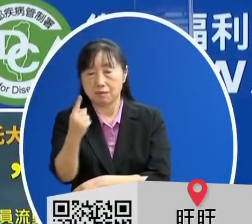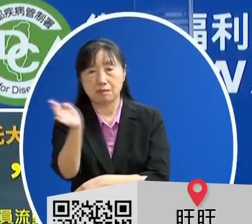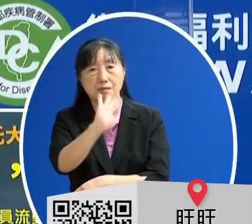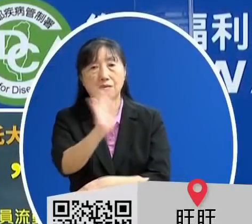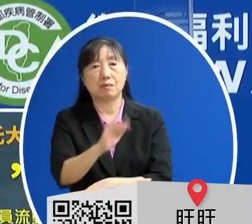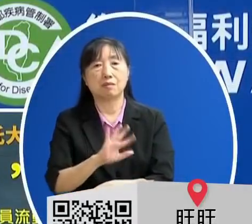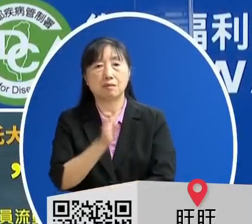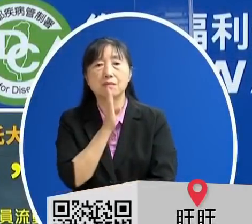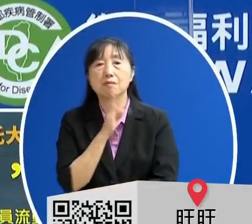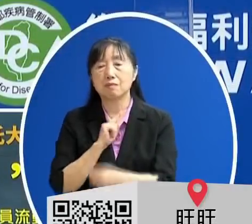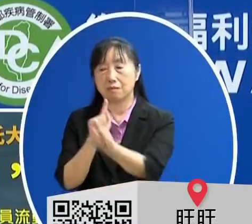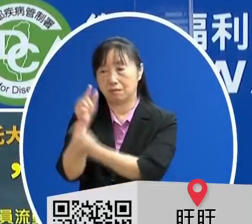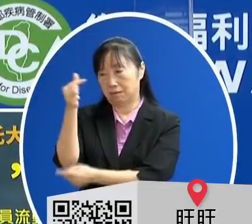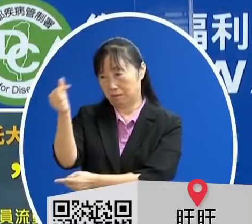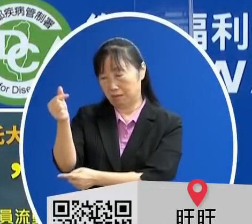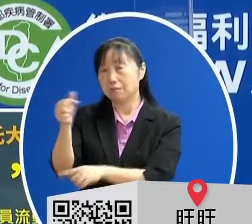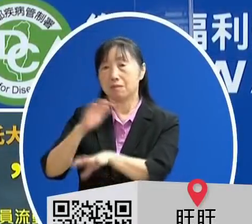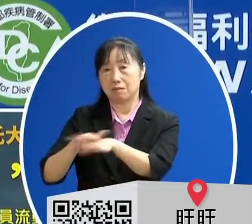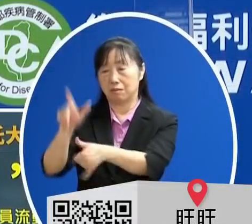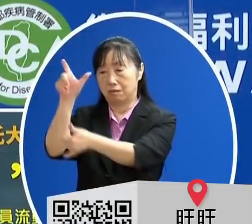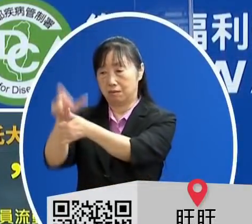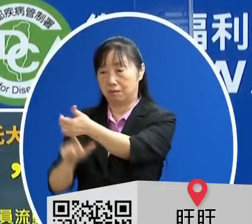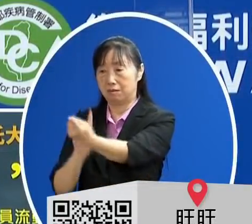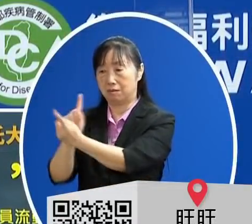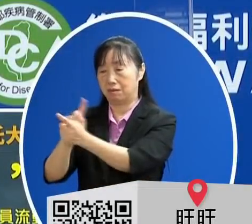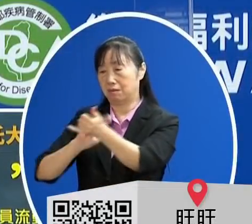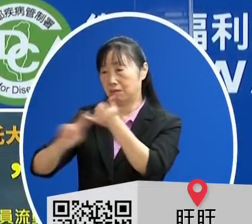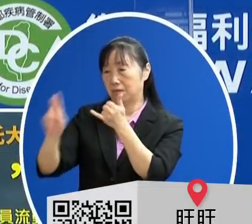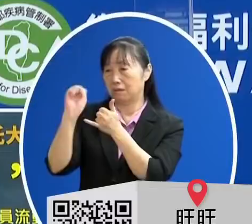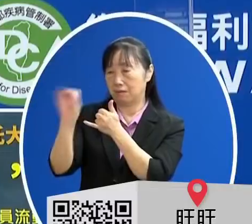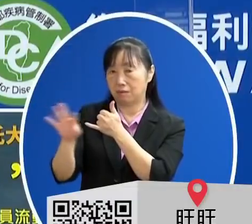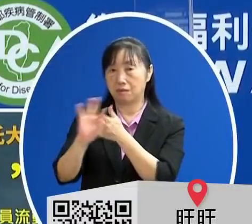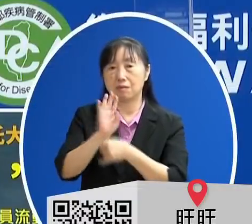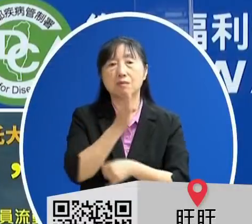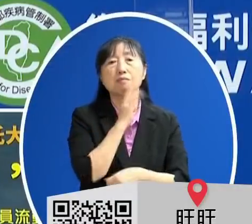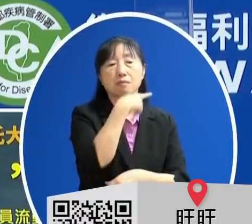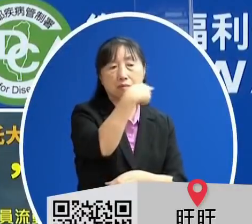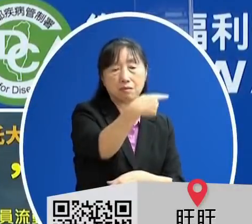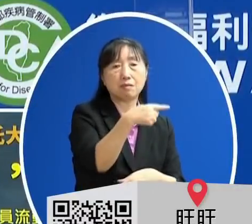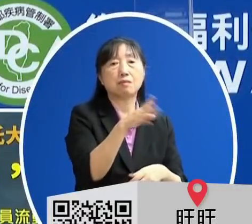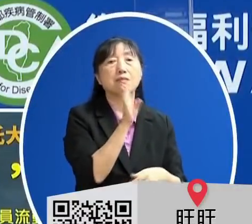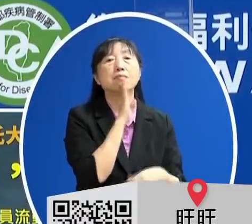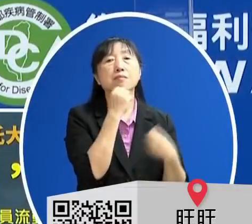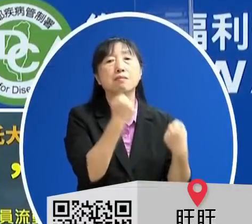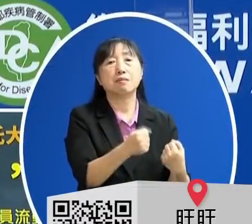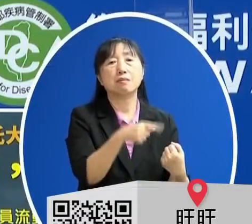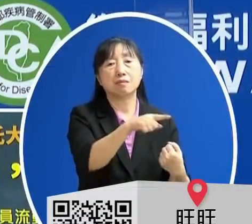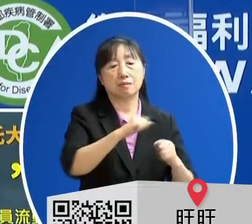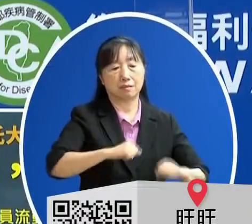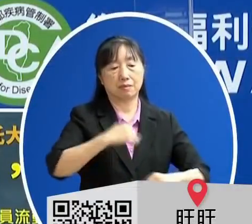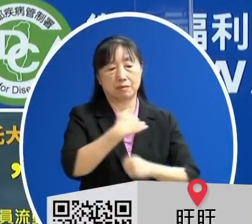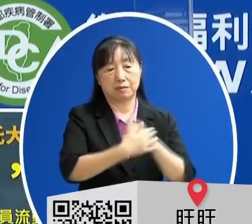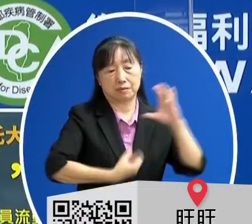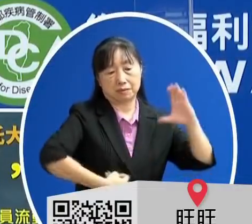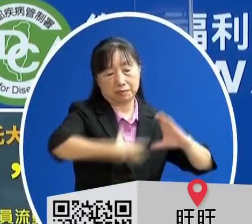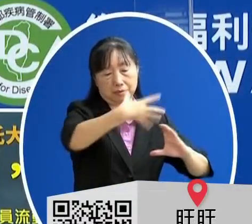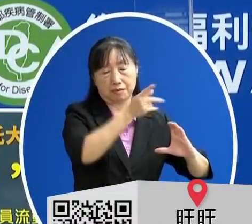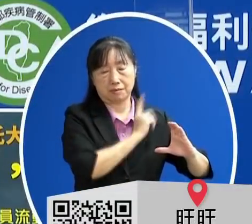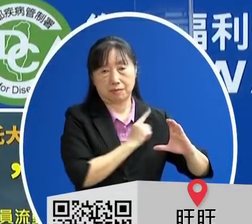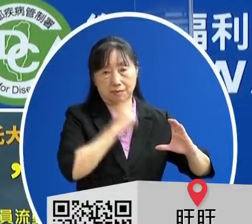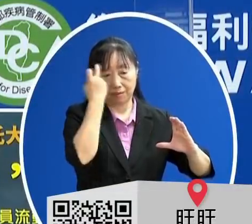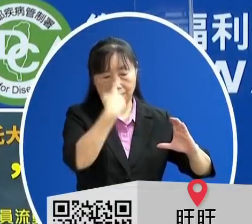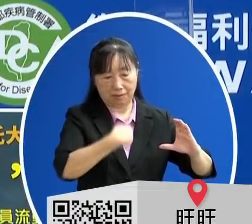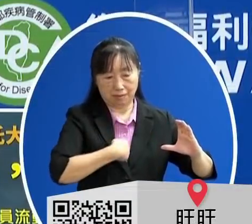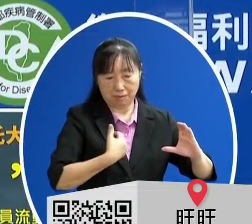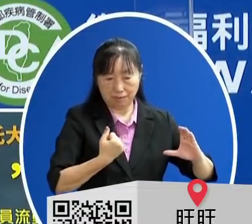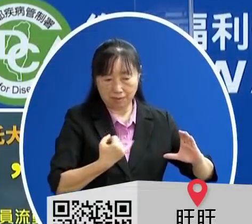逐一来通知，那阴性的话就可以在健保的快医通可以查到自己的一个资料，那这样会降低这样